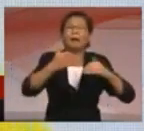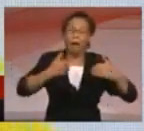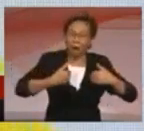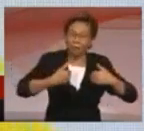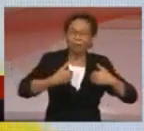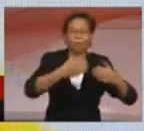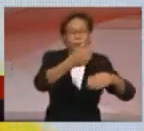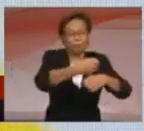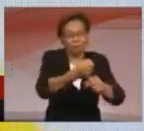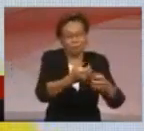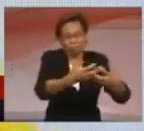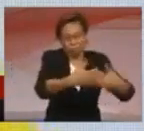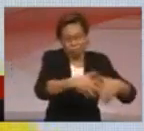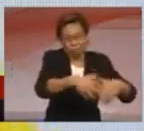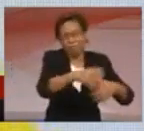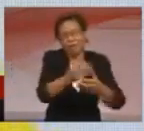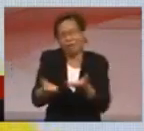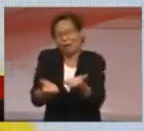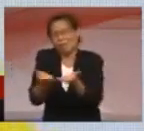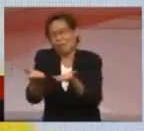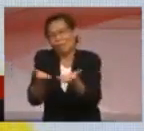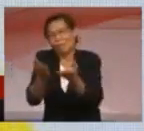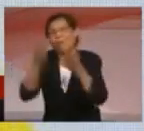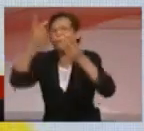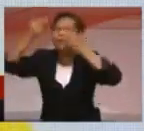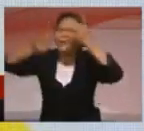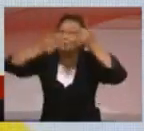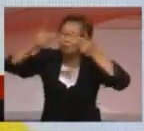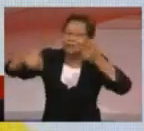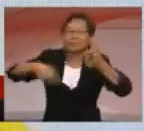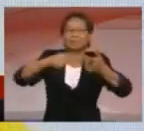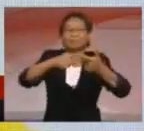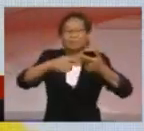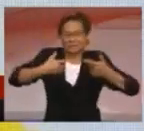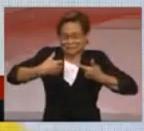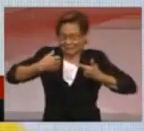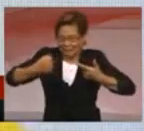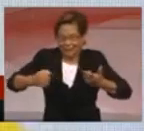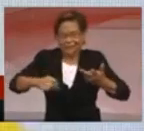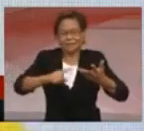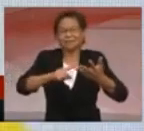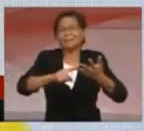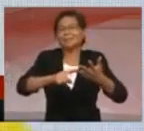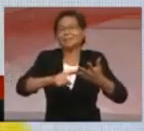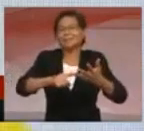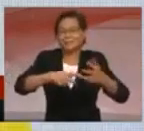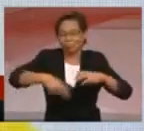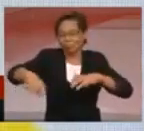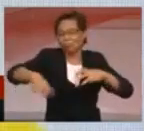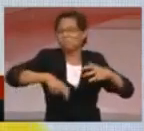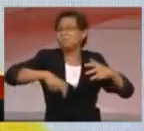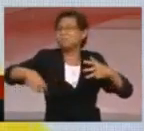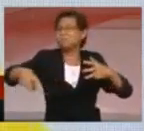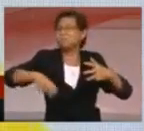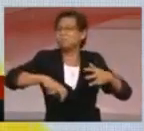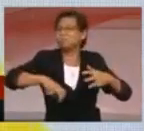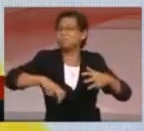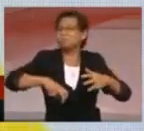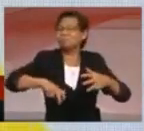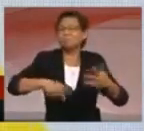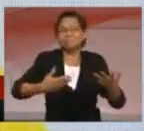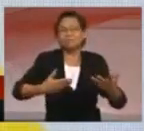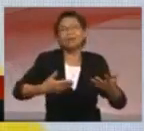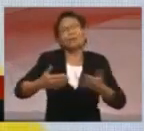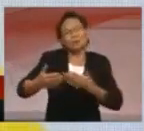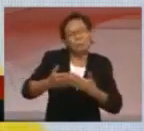tetapi meliputi tawaran perkhidmatan seperti pelancongan, kesihatan dan juga logistik. Meskipun